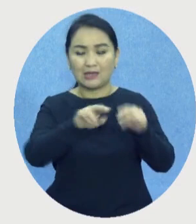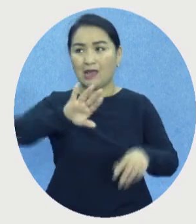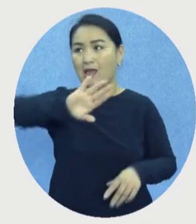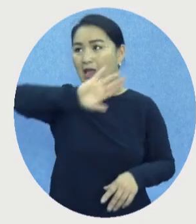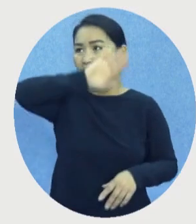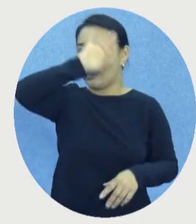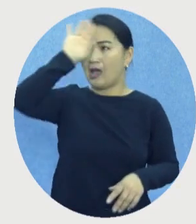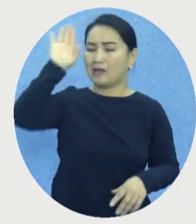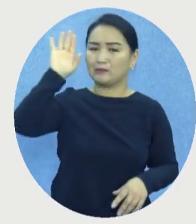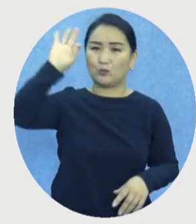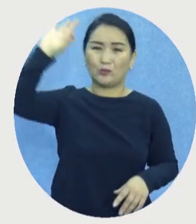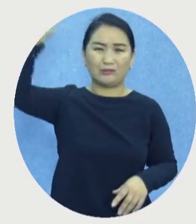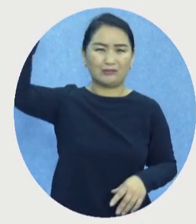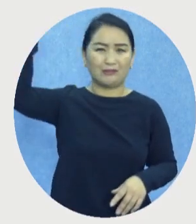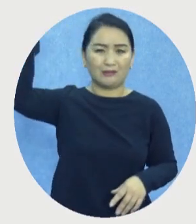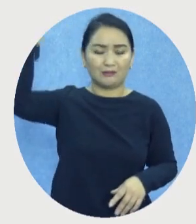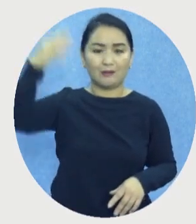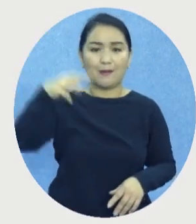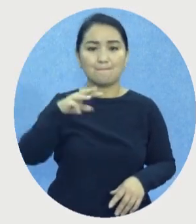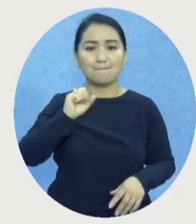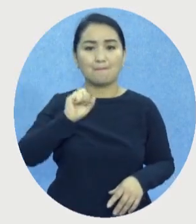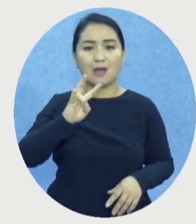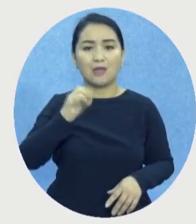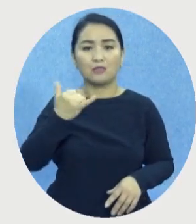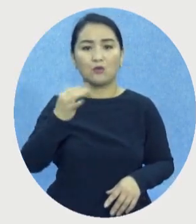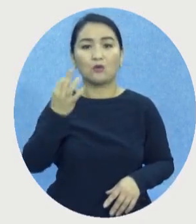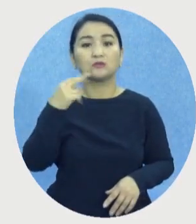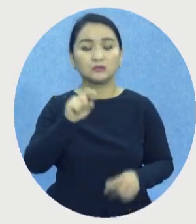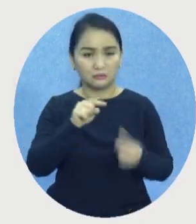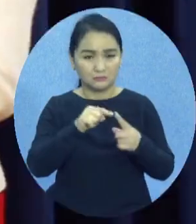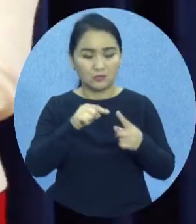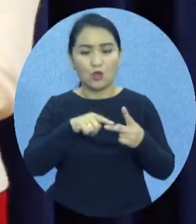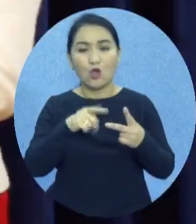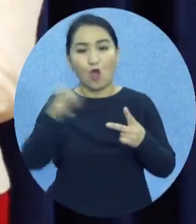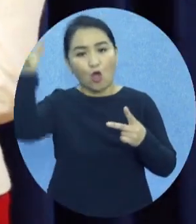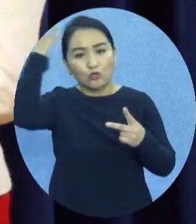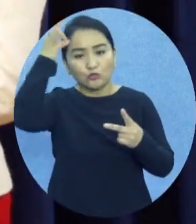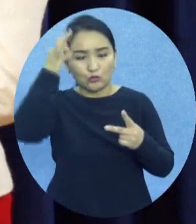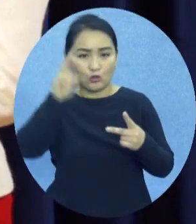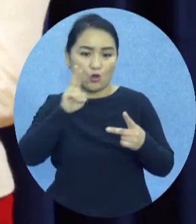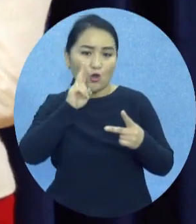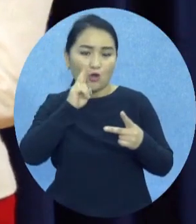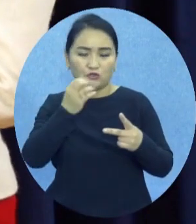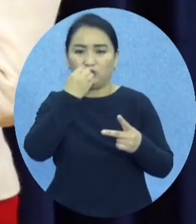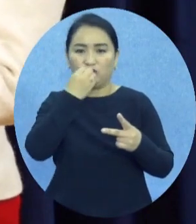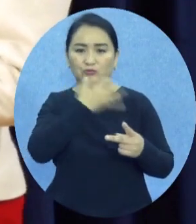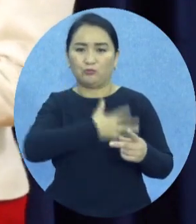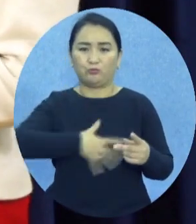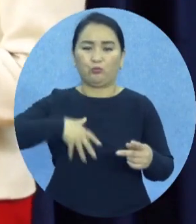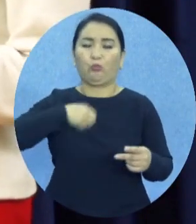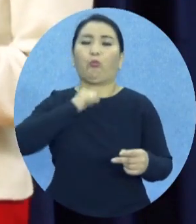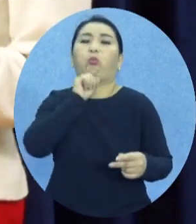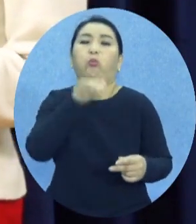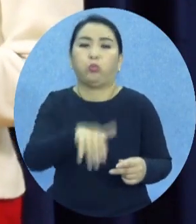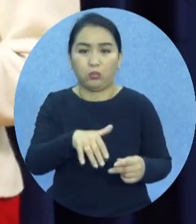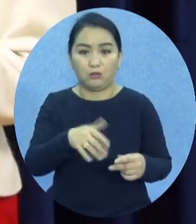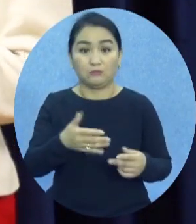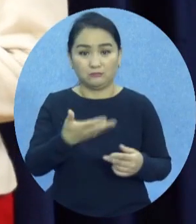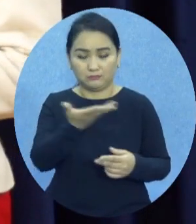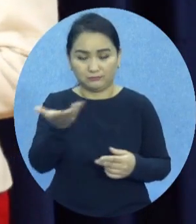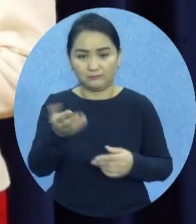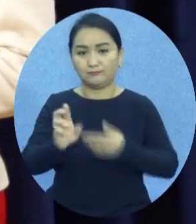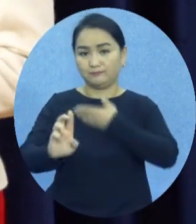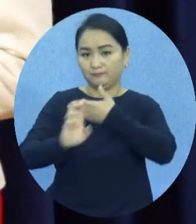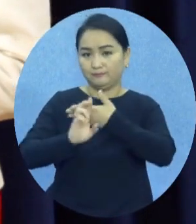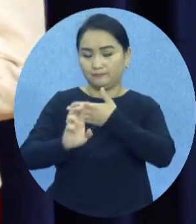болон өндөртэй хоолыг байлгах нь хордлого үүсэх шалтгаан болдгоо. За түүнээс гадна хит халалт,